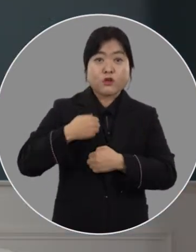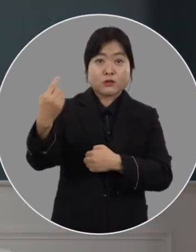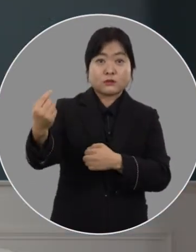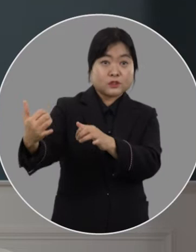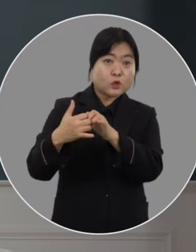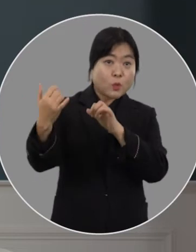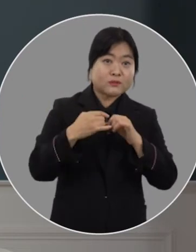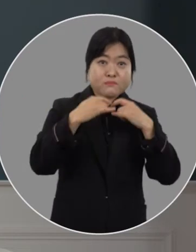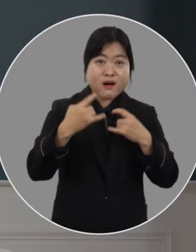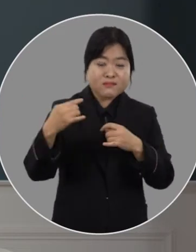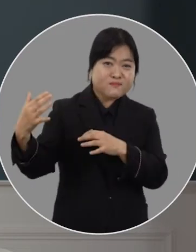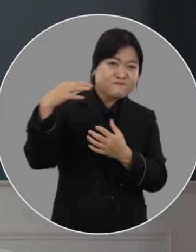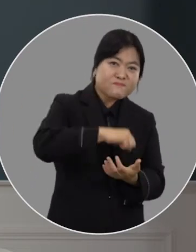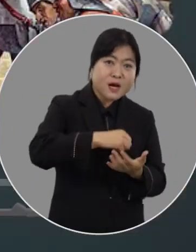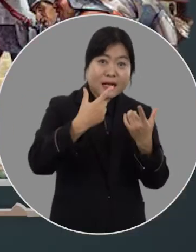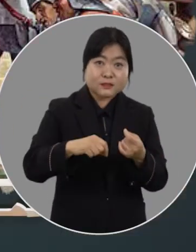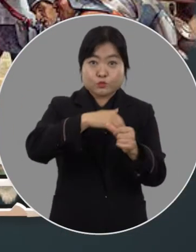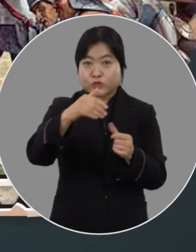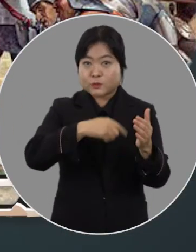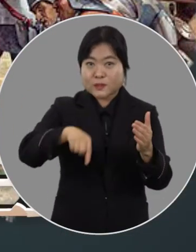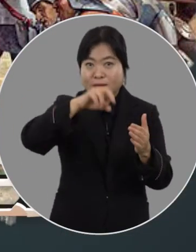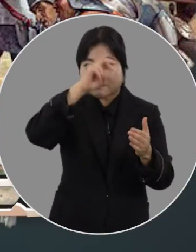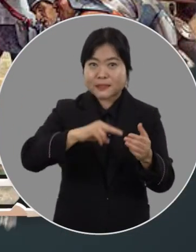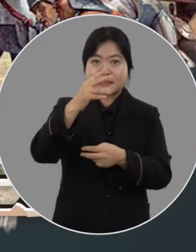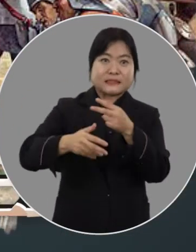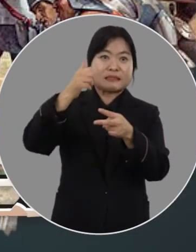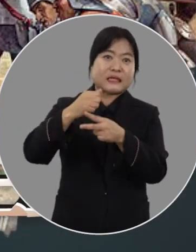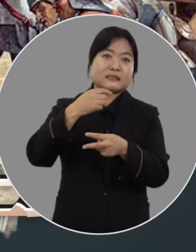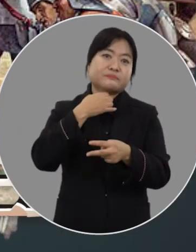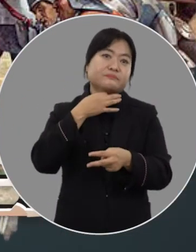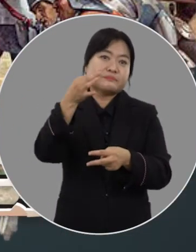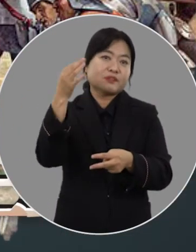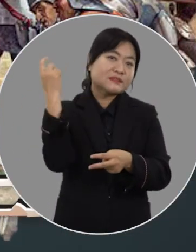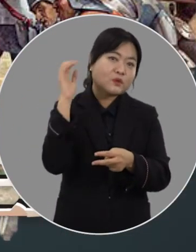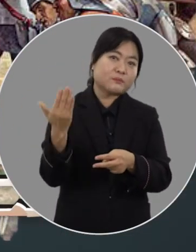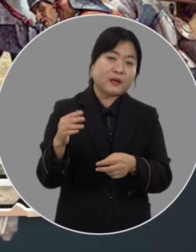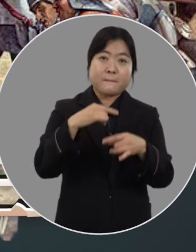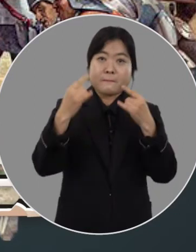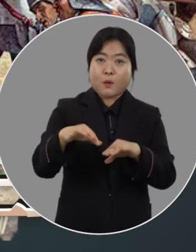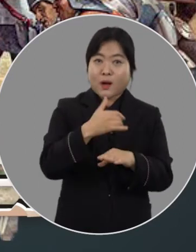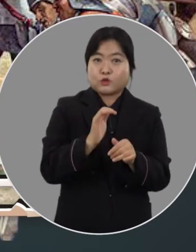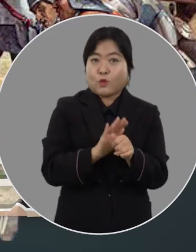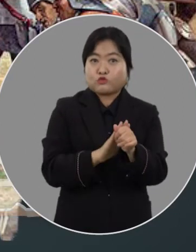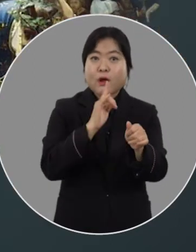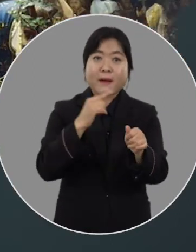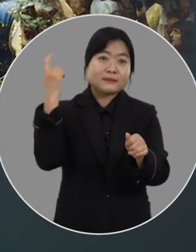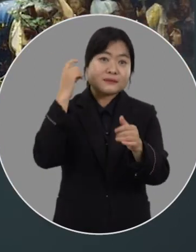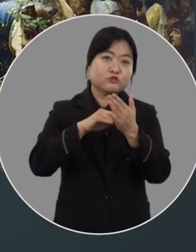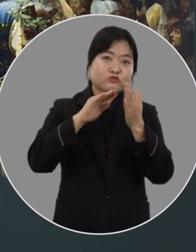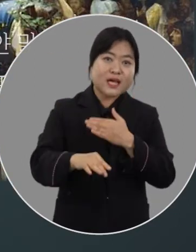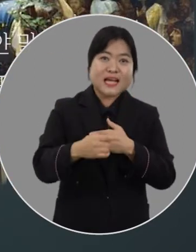프랑스를 거의 몰락시킬 것 같은 분위기 속에서 갑자기 신의 음성을 듣게 됩니다. 그래서 프랑스 왕을 도와주라는 말을 듣고